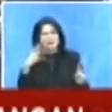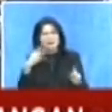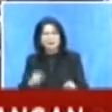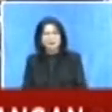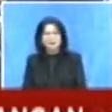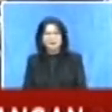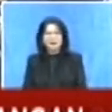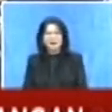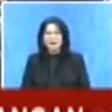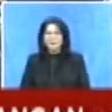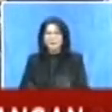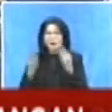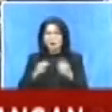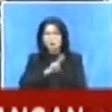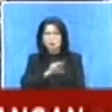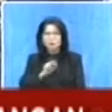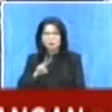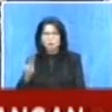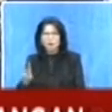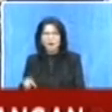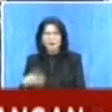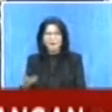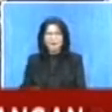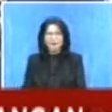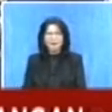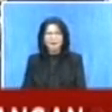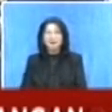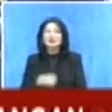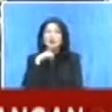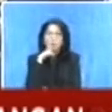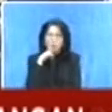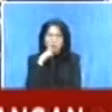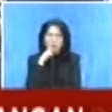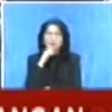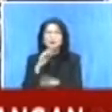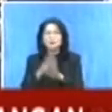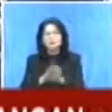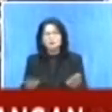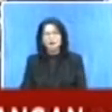tahun 2022, yakni tingkat pengangguran terbuka